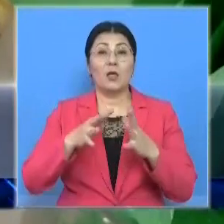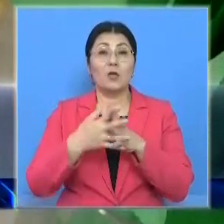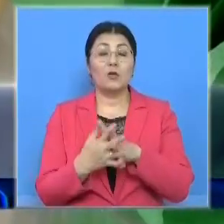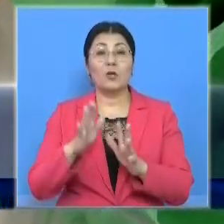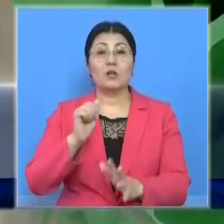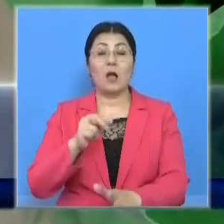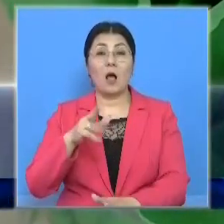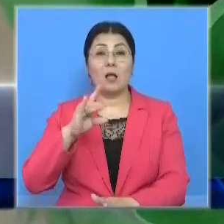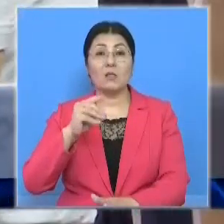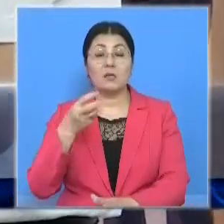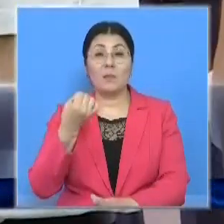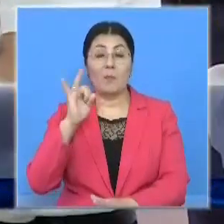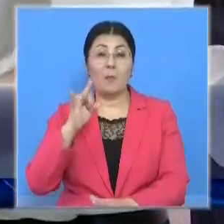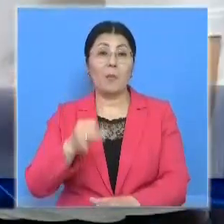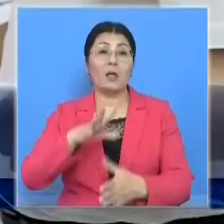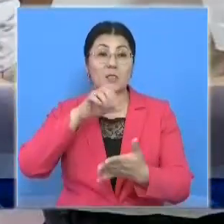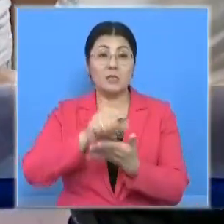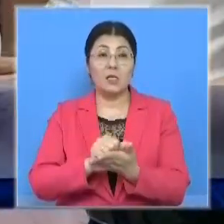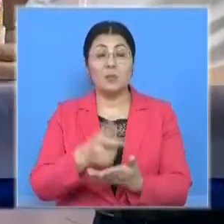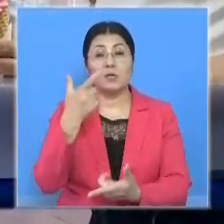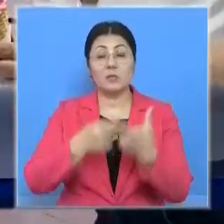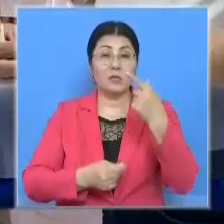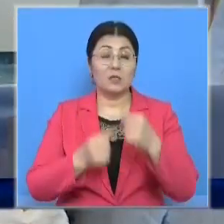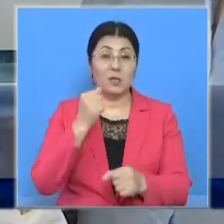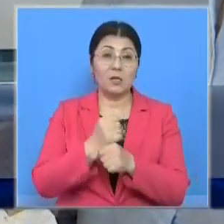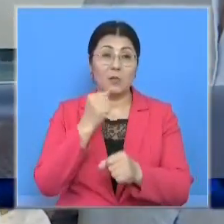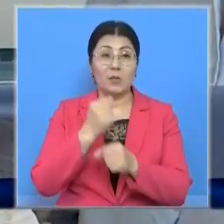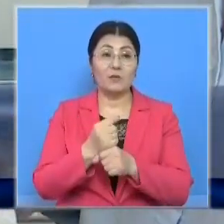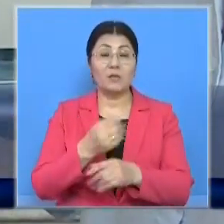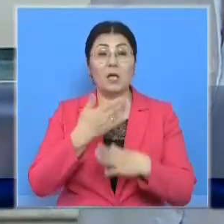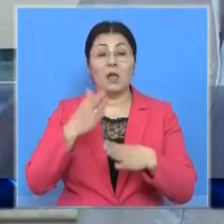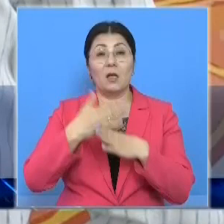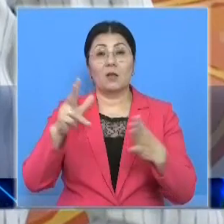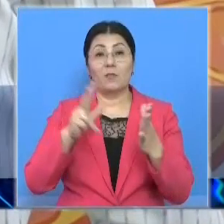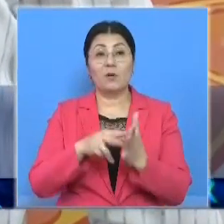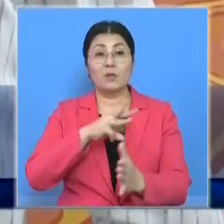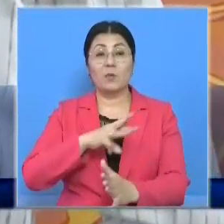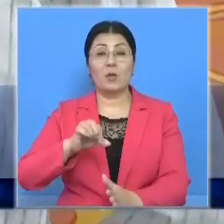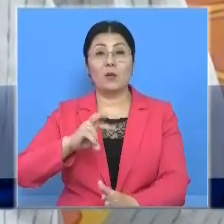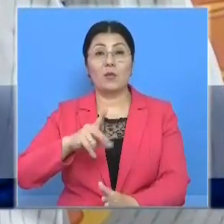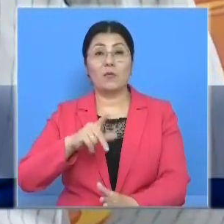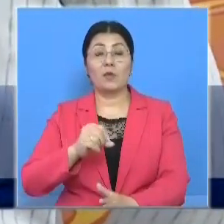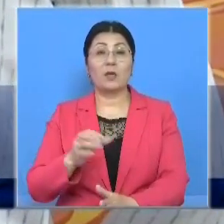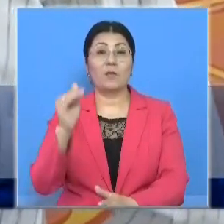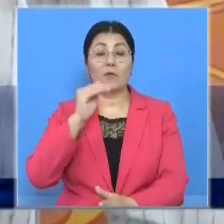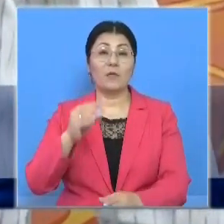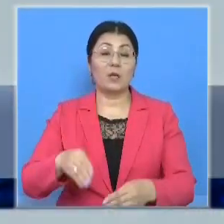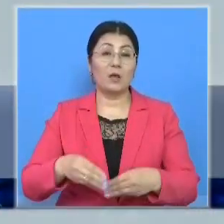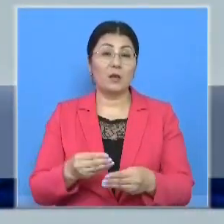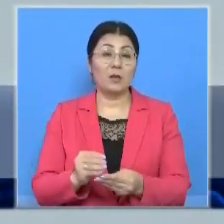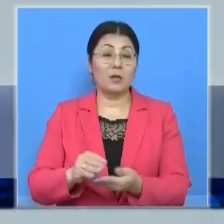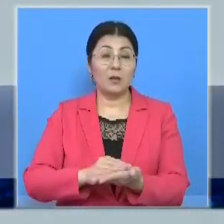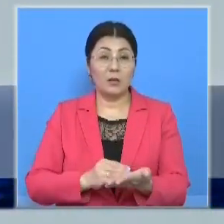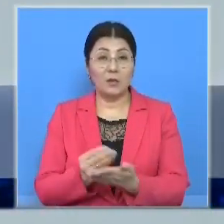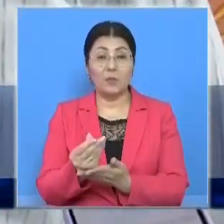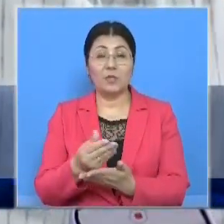совместно занимаются производством молока. Они получили в рамках проекта льготный кредит на 8 миллионов тенге. В феврале мы подали заявку на